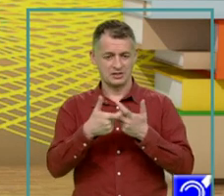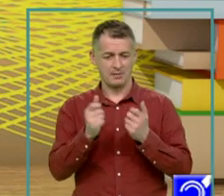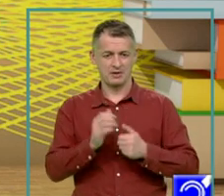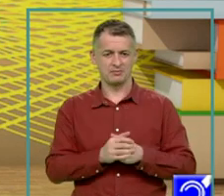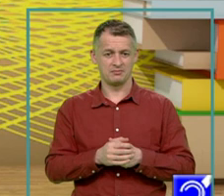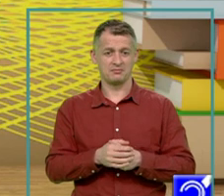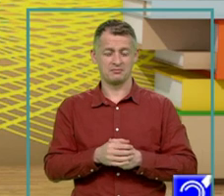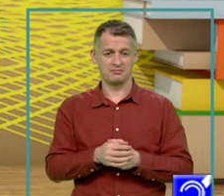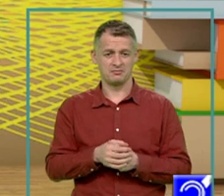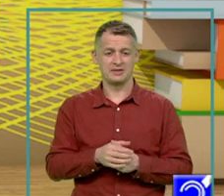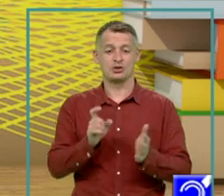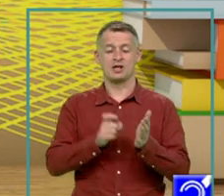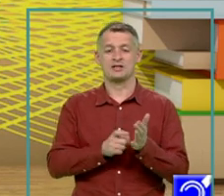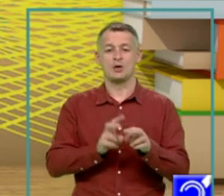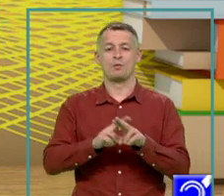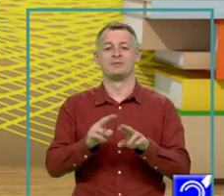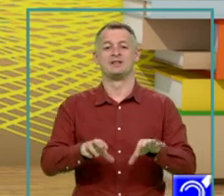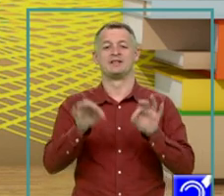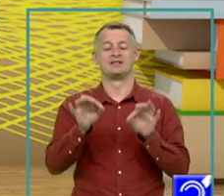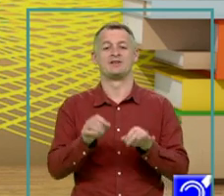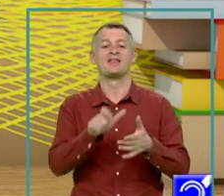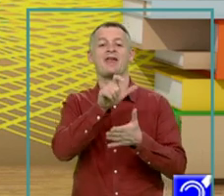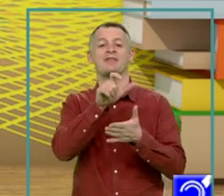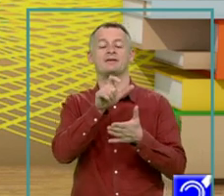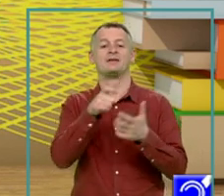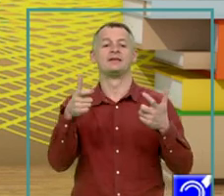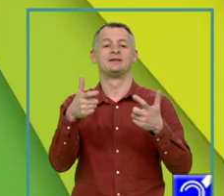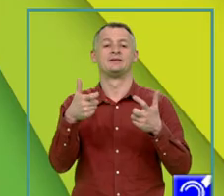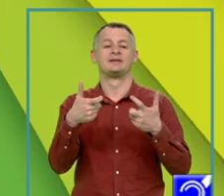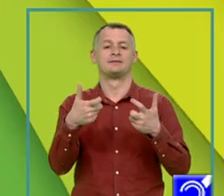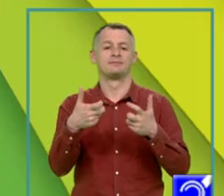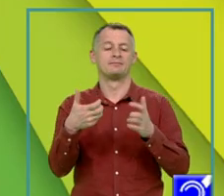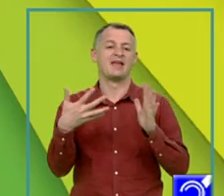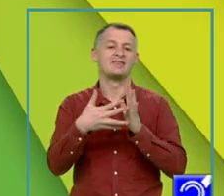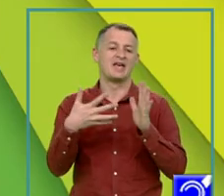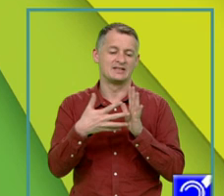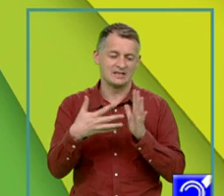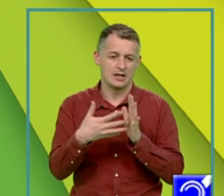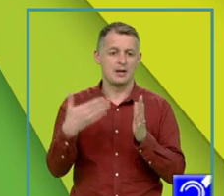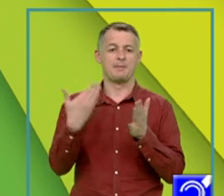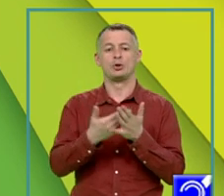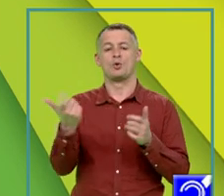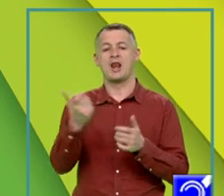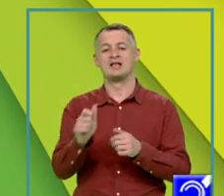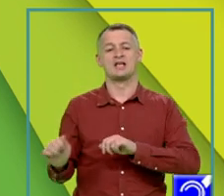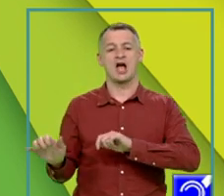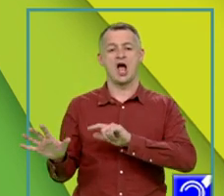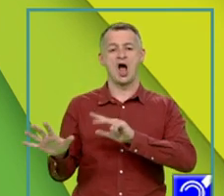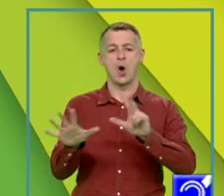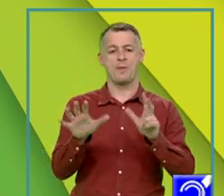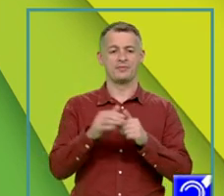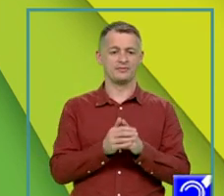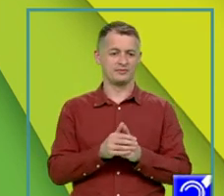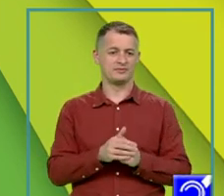ziceam Cum se regăsește în testele de clasa a opta pentru Evaluarea Națională de exemplu în enunțul Gabriela și